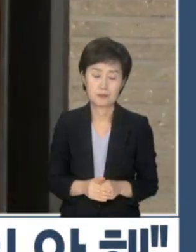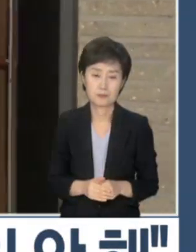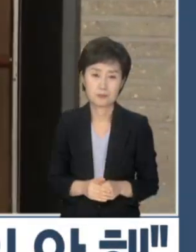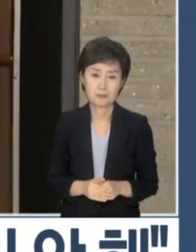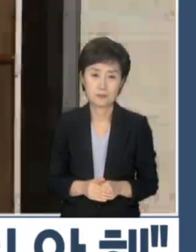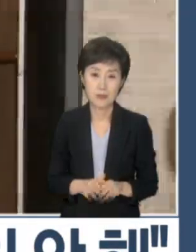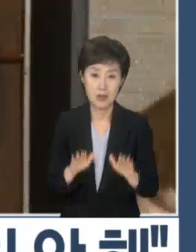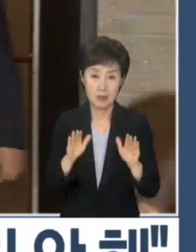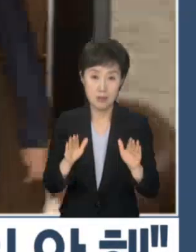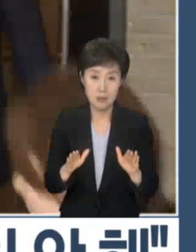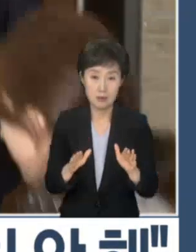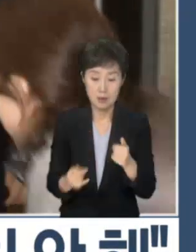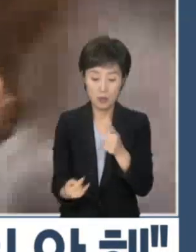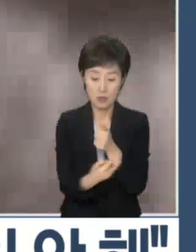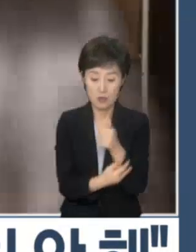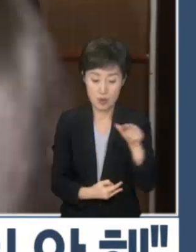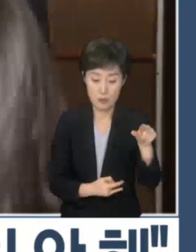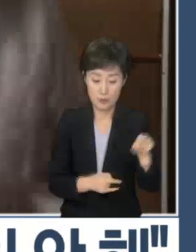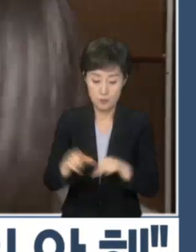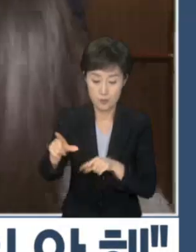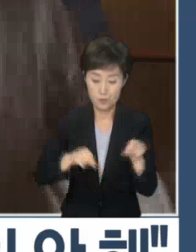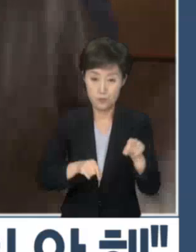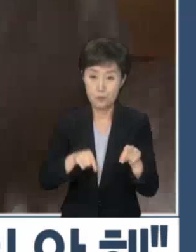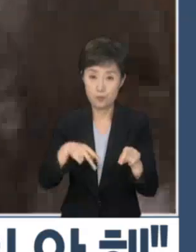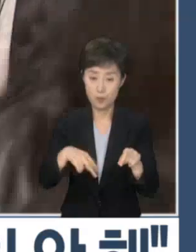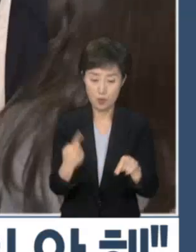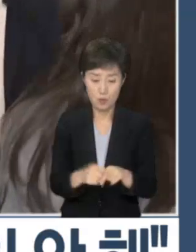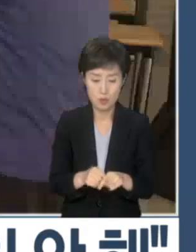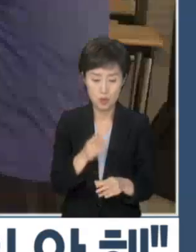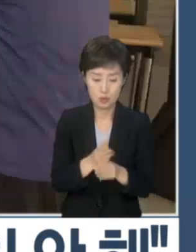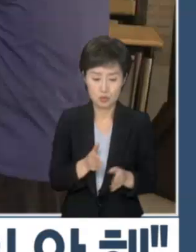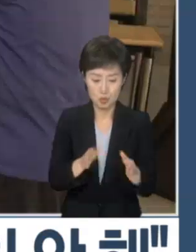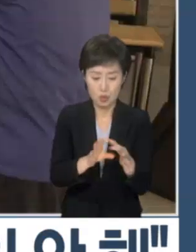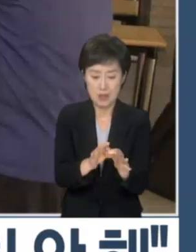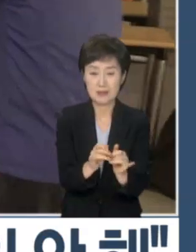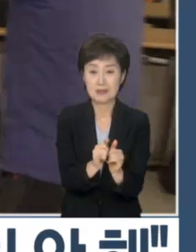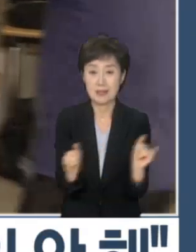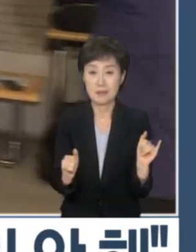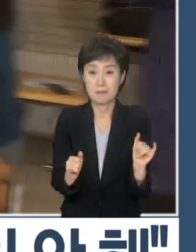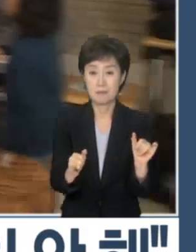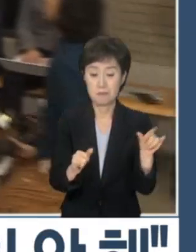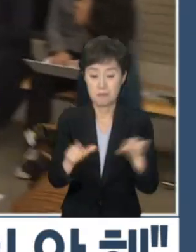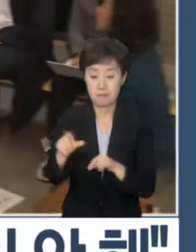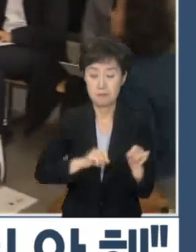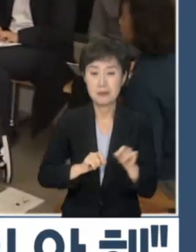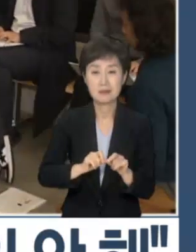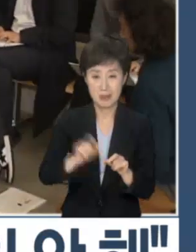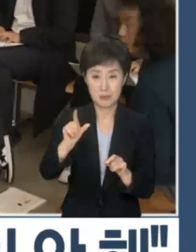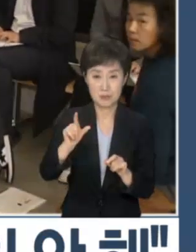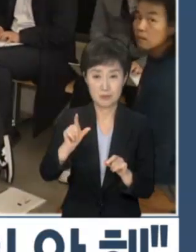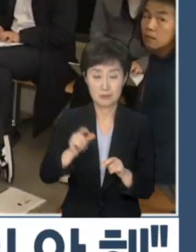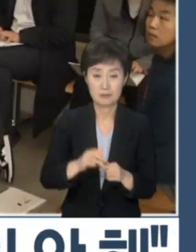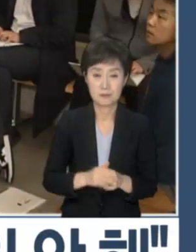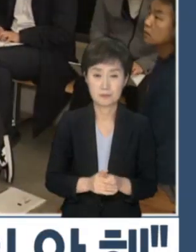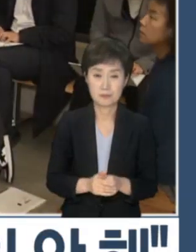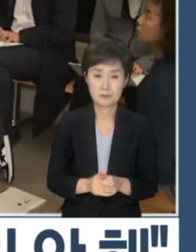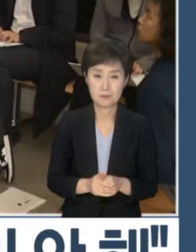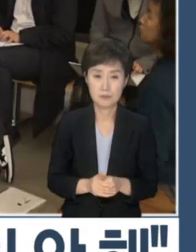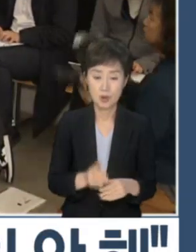이번 인선위원들도 혁신위원들도 그런 생각들을 많이 가지고 있을 것이고 또 그런 안들을